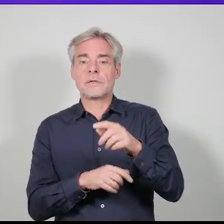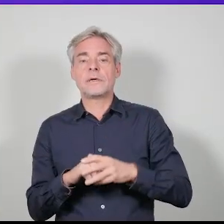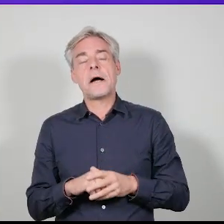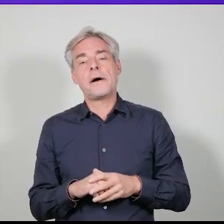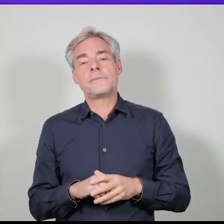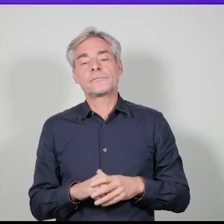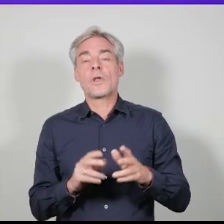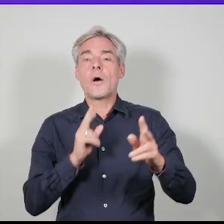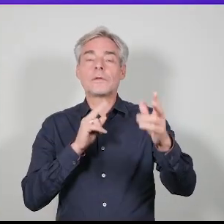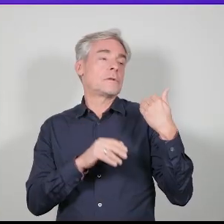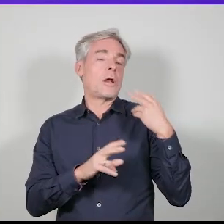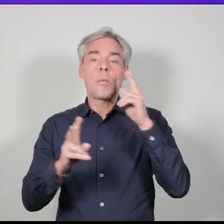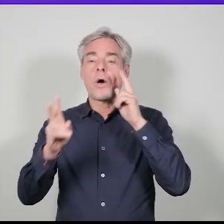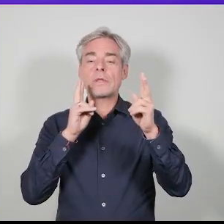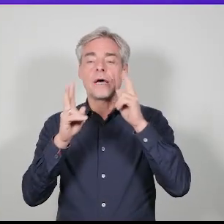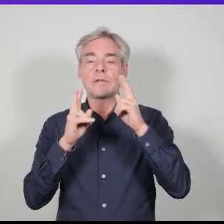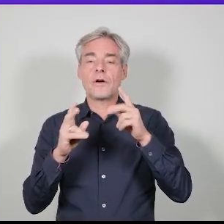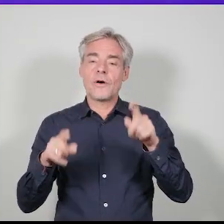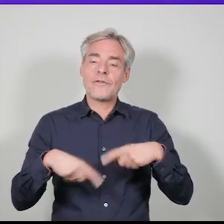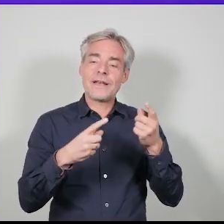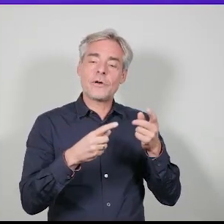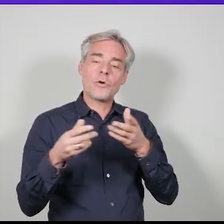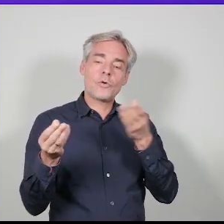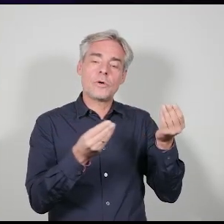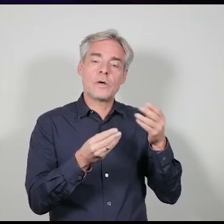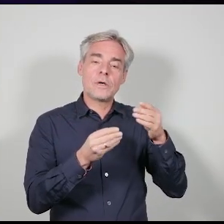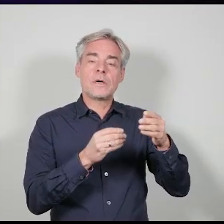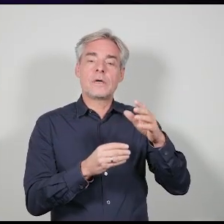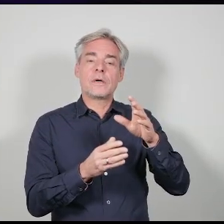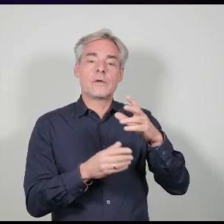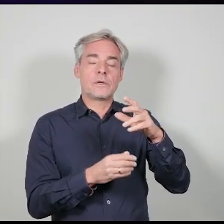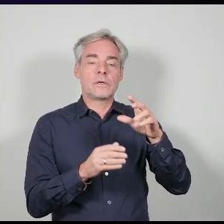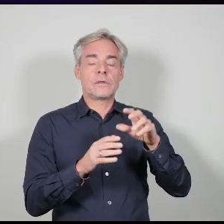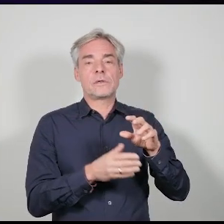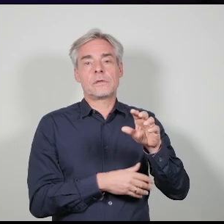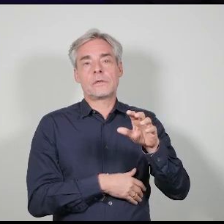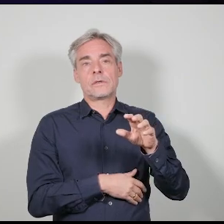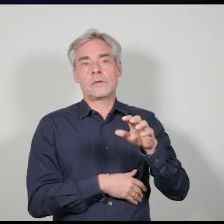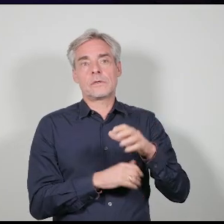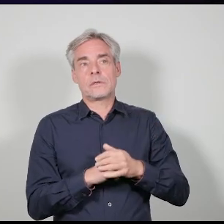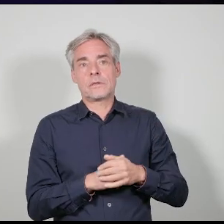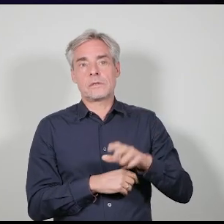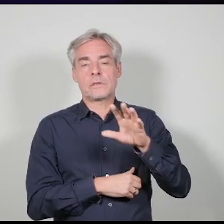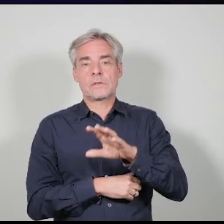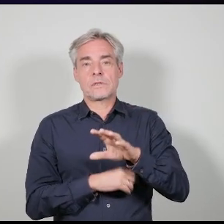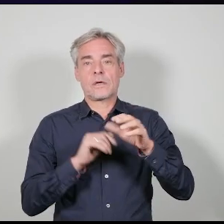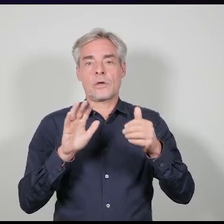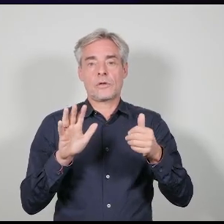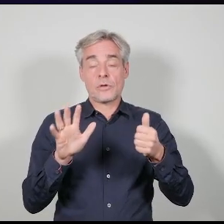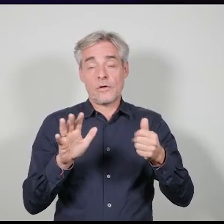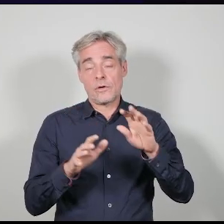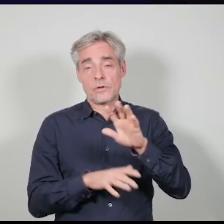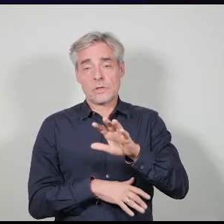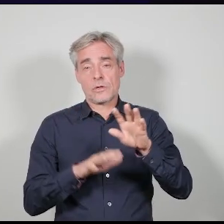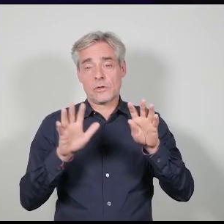en Bretagne tout à l'heure, dans les Côtes-d'Armor. On va aller pousser un peu plus loin, jusque dans le Finistère avec vous, Jean-François. Et c'est ce beau projet